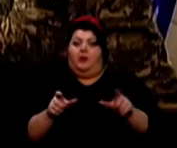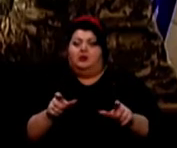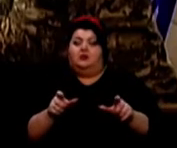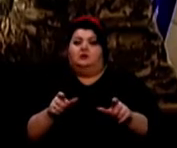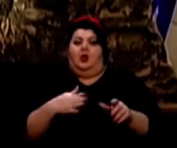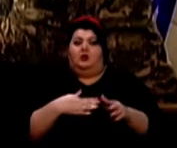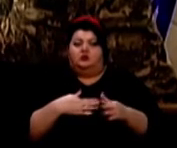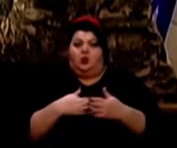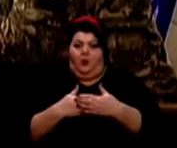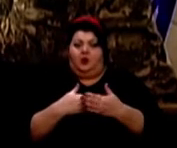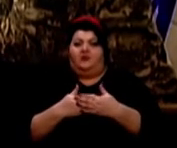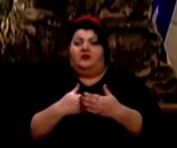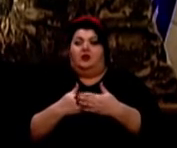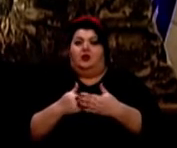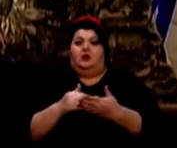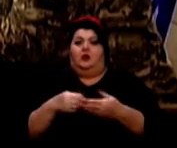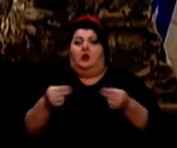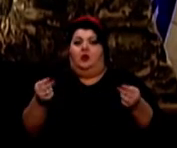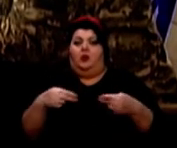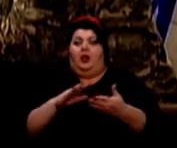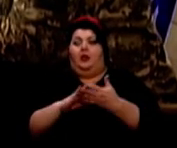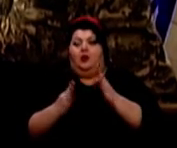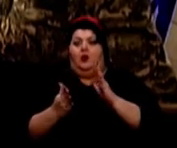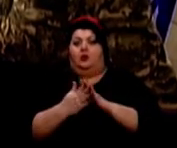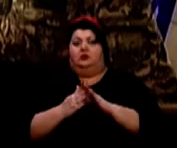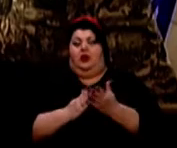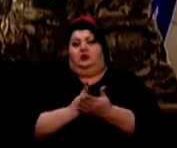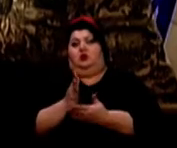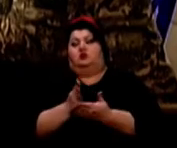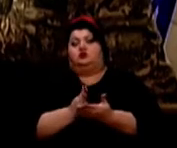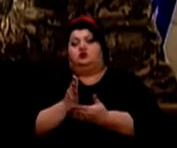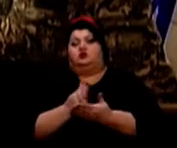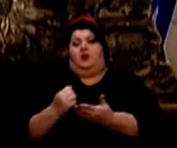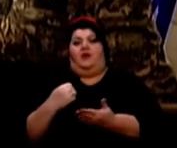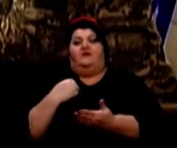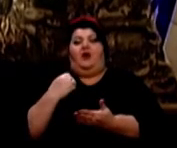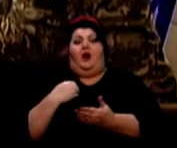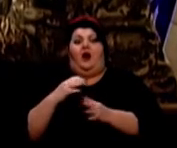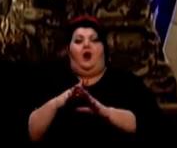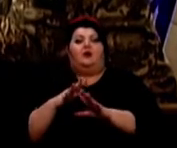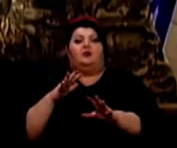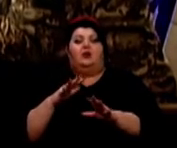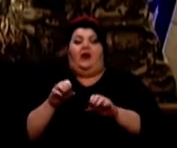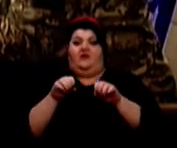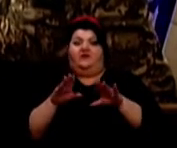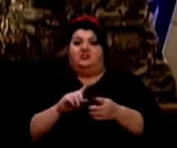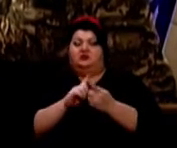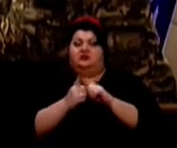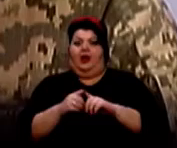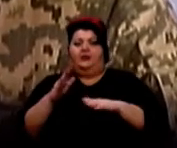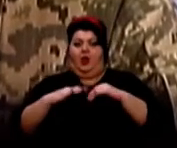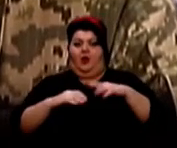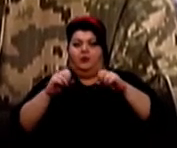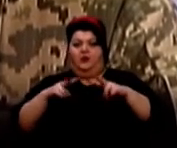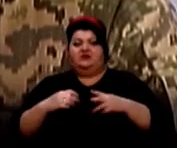добровільному порядку уклали контракти на проходження служби. Тобто вирішили стати професійними військовими.